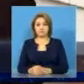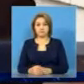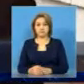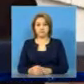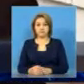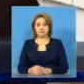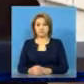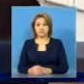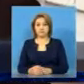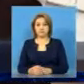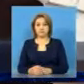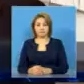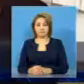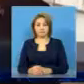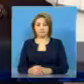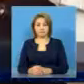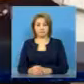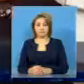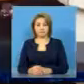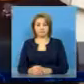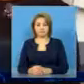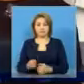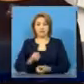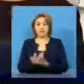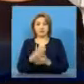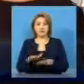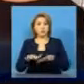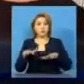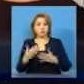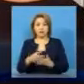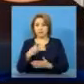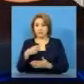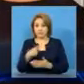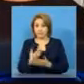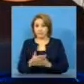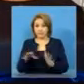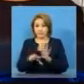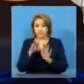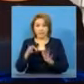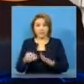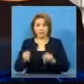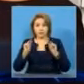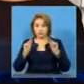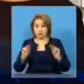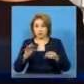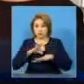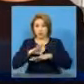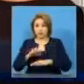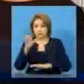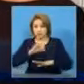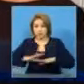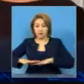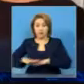ойлаймын. Рахмет. Қымбатты көрермен, айта кетейік, сайлаудың әділ өтуін Еуропалық